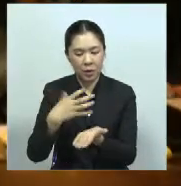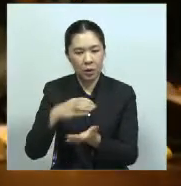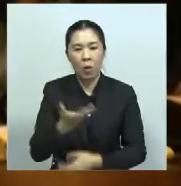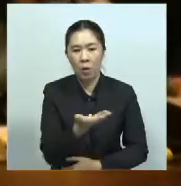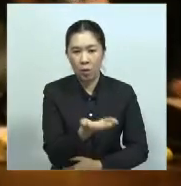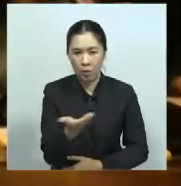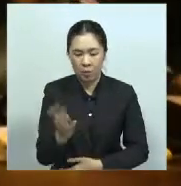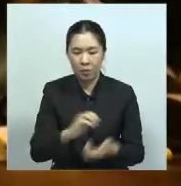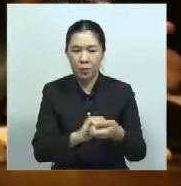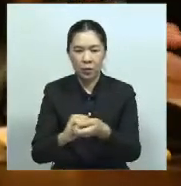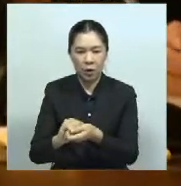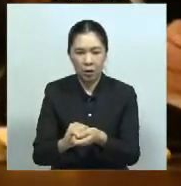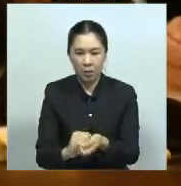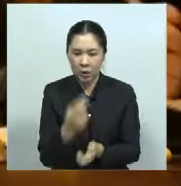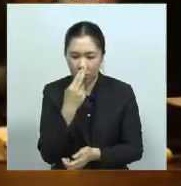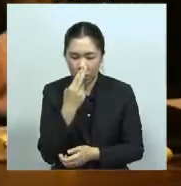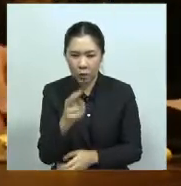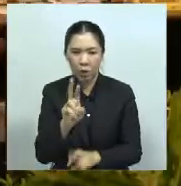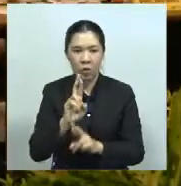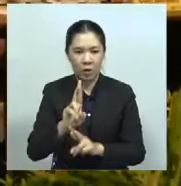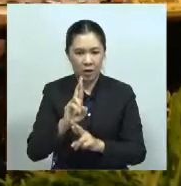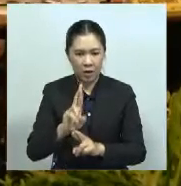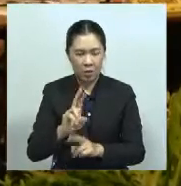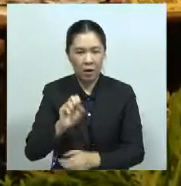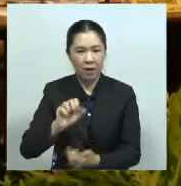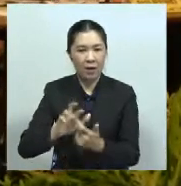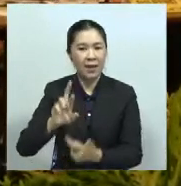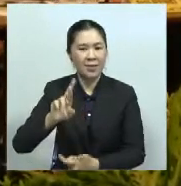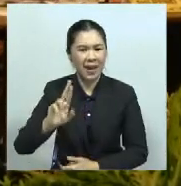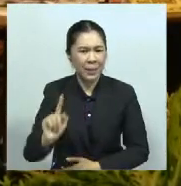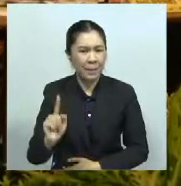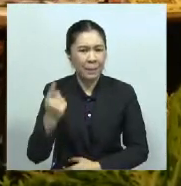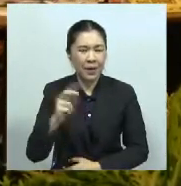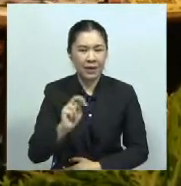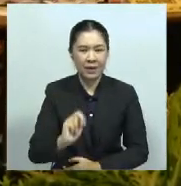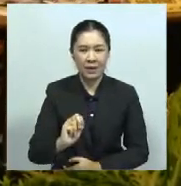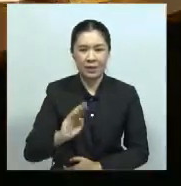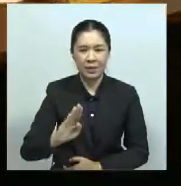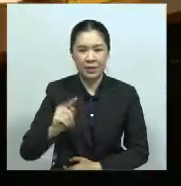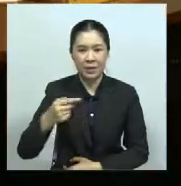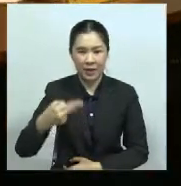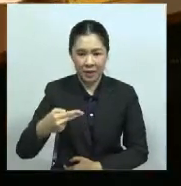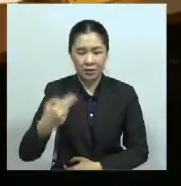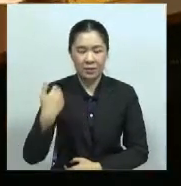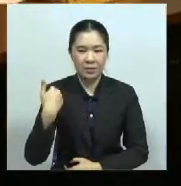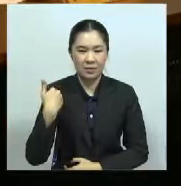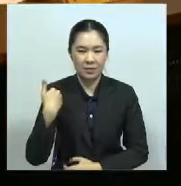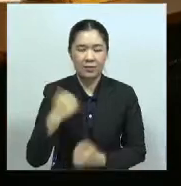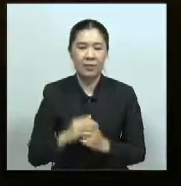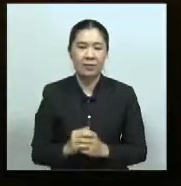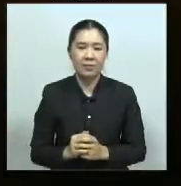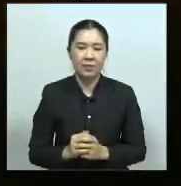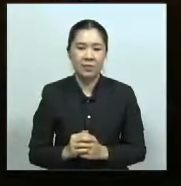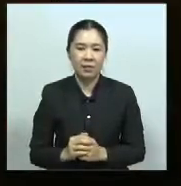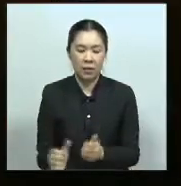ร่วมมือการเฝ้าระวังสารที่ออกฤทธิ์ต่อจิตประสาทชนิดใหม่นะครับที่เรียกว่า NPS โดยทางด้านของนายวีรวัฒน์เต็งอำนว